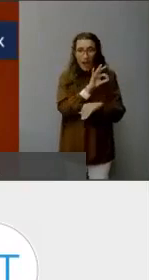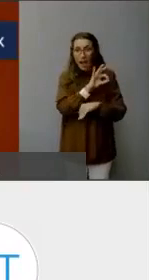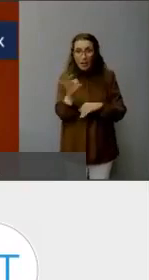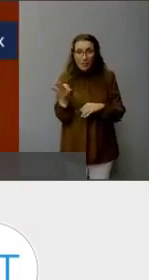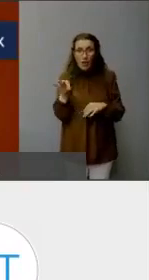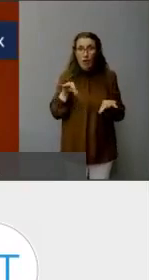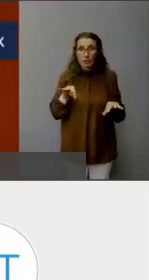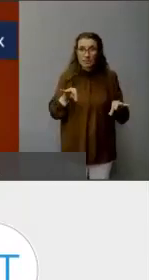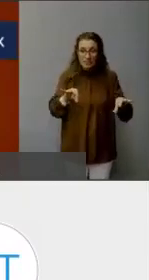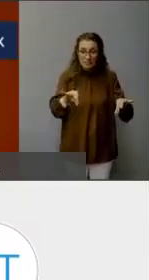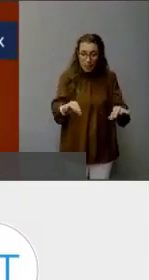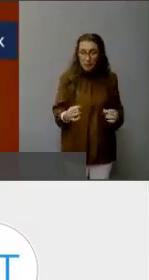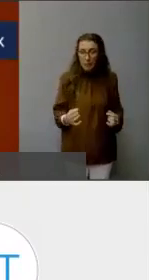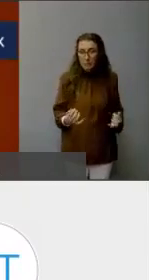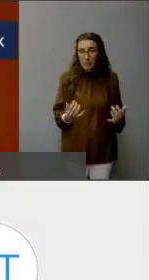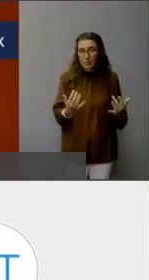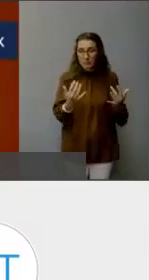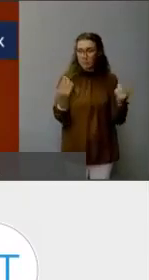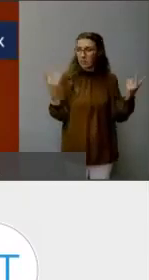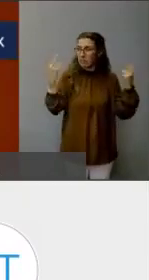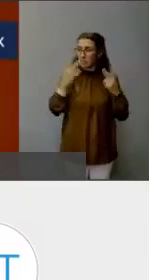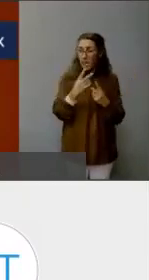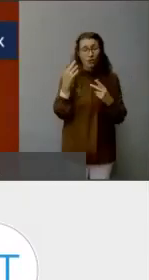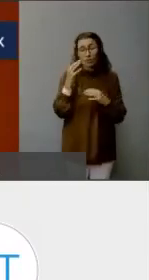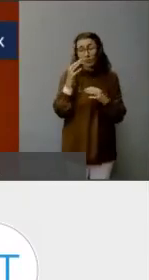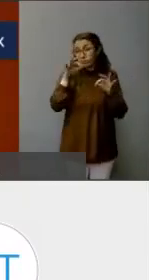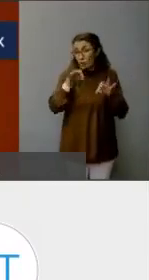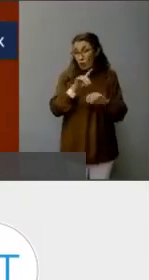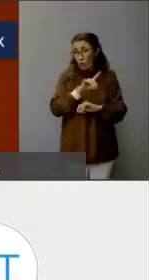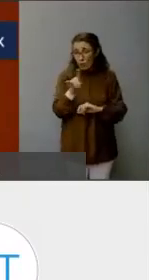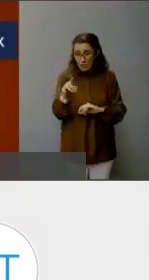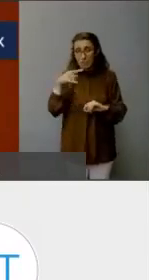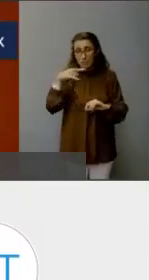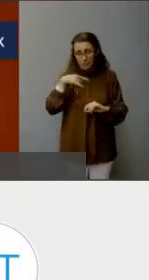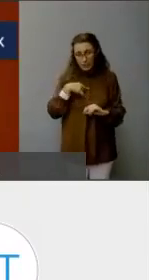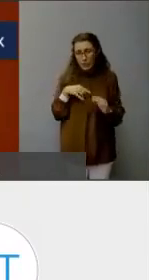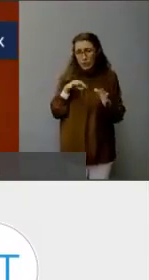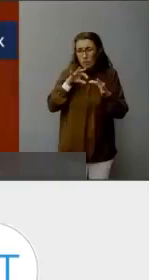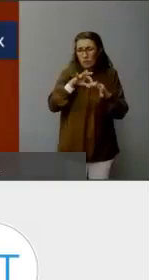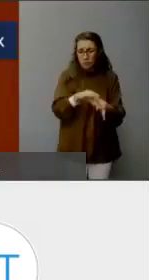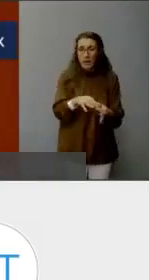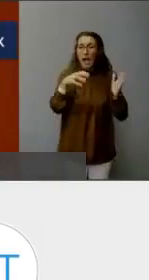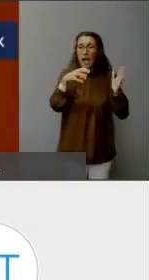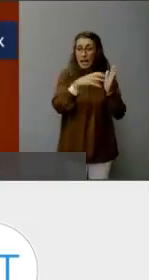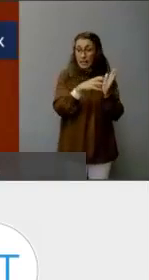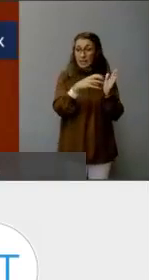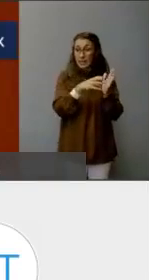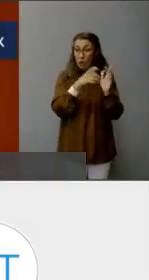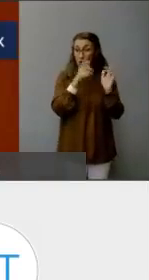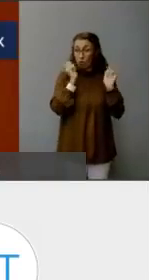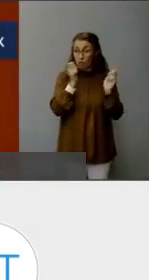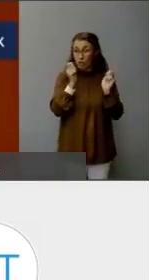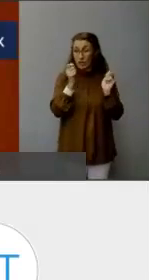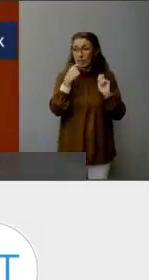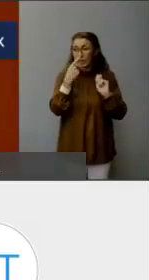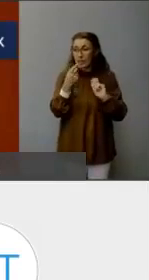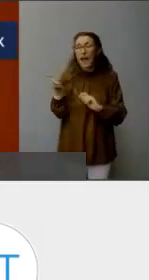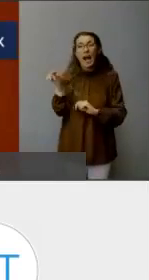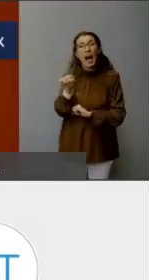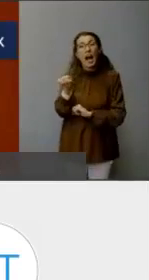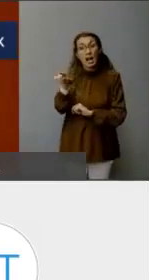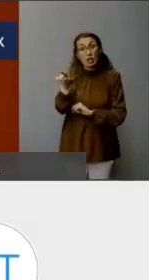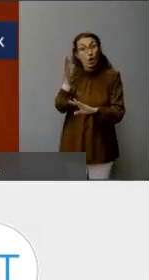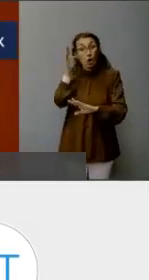secondo io citerò un articolo di genova 24 del 3 giugno 2015 ma ce ne sono molti altri catania adorno è stato condannato con